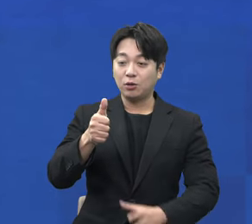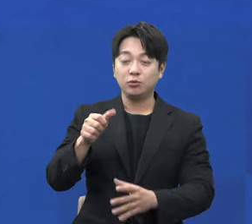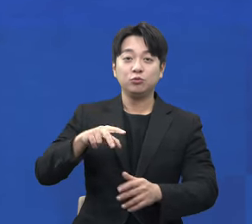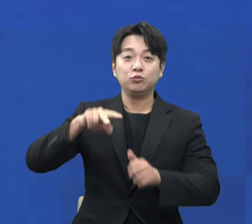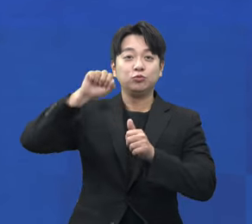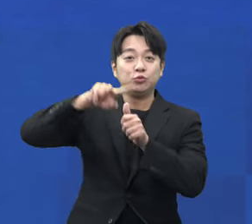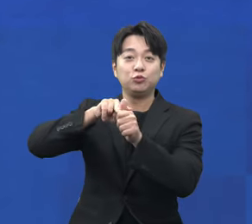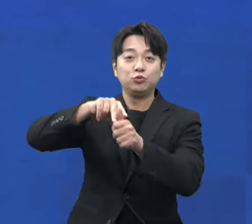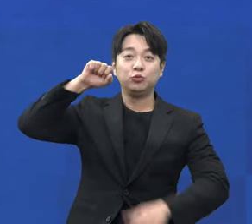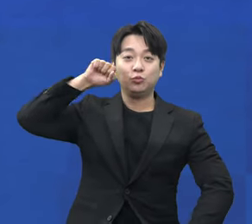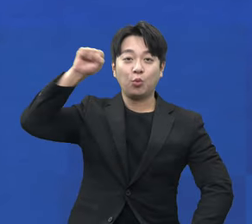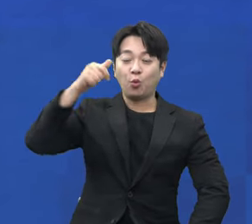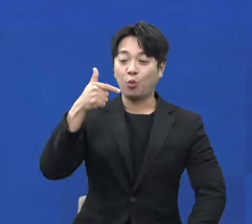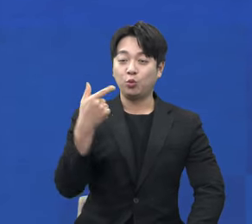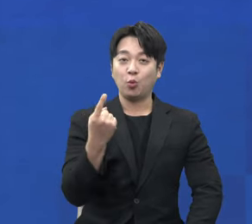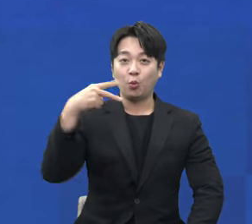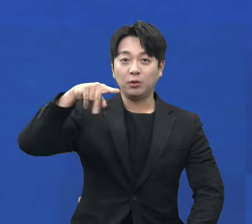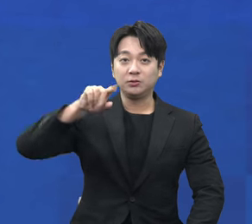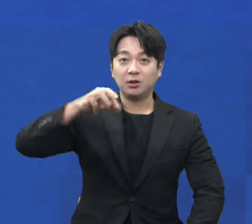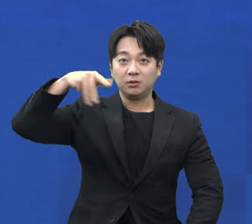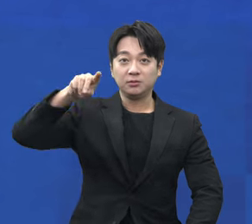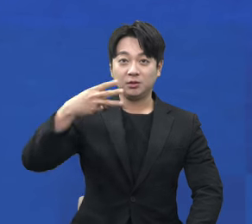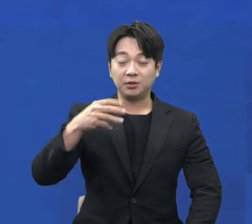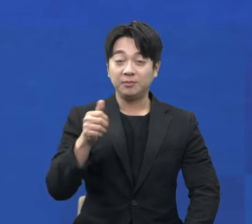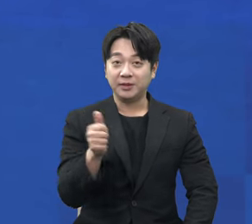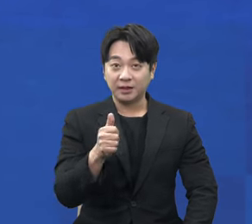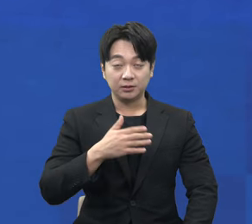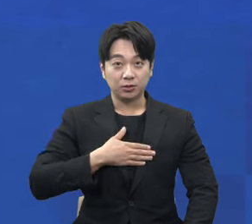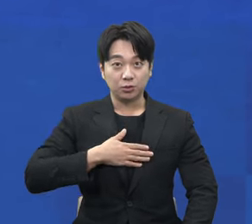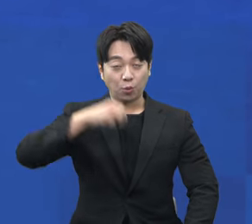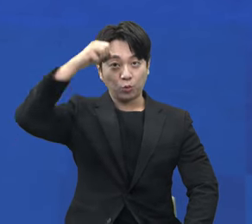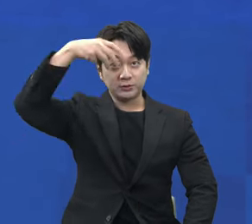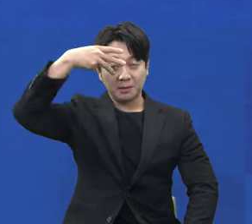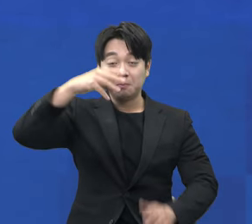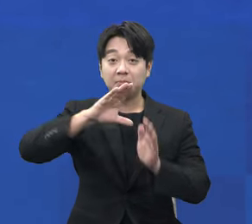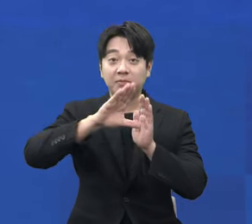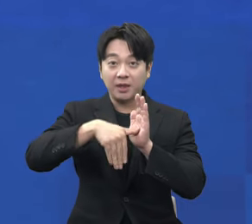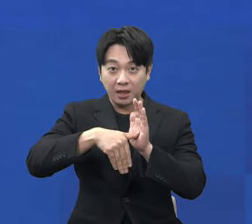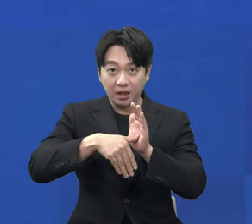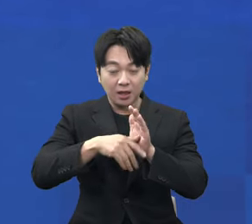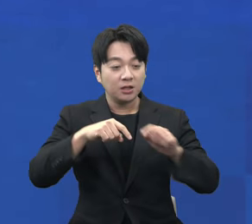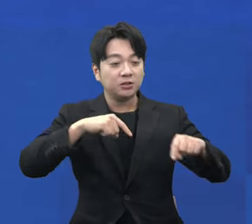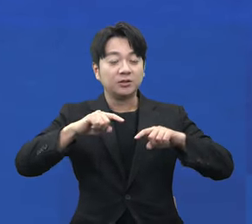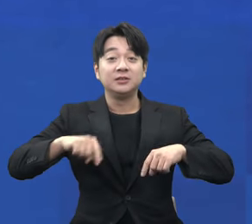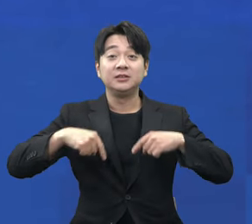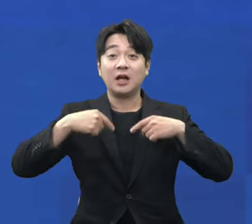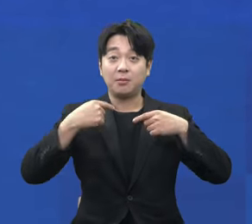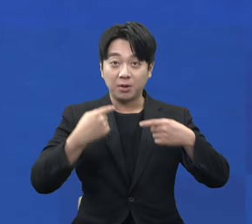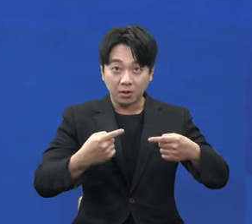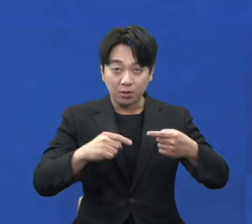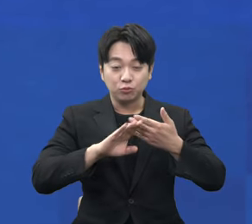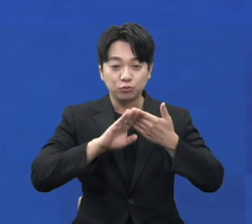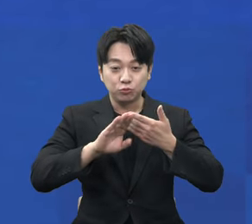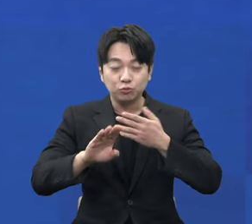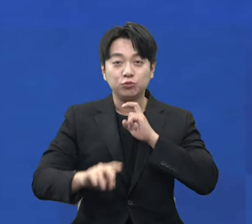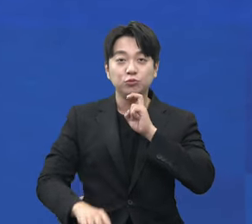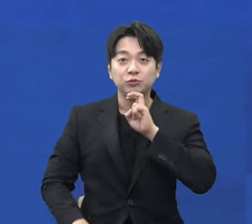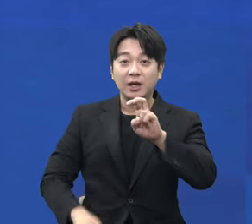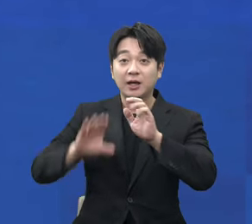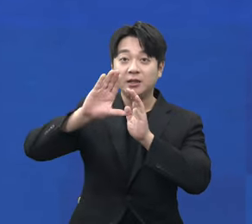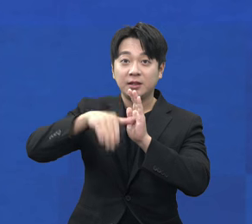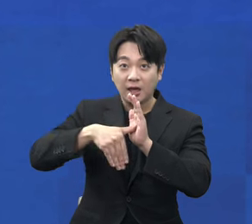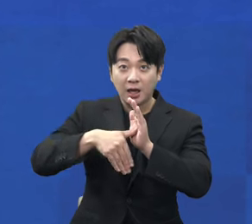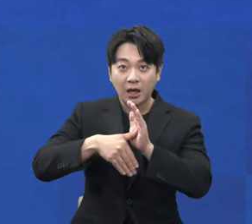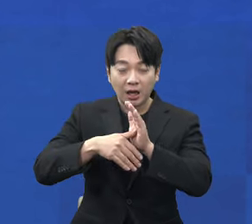노성철입니다. 저는 고3 때 노사모를 통해 정치를 접했고 20살 초반에 스스로 학업을